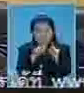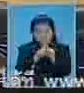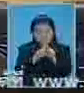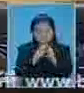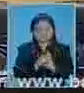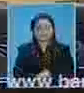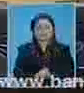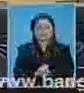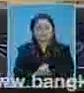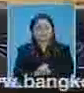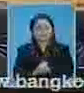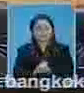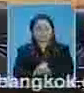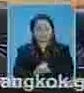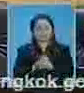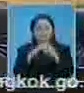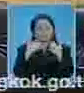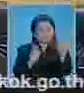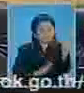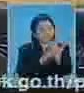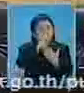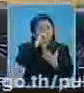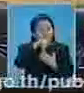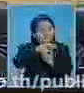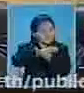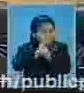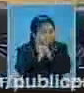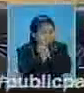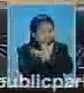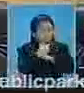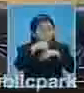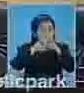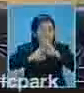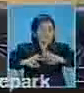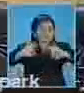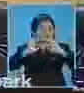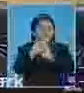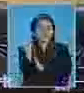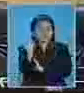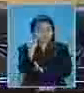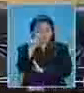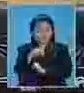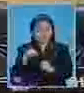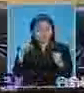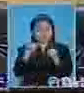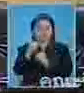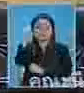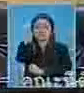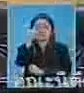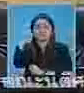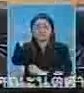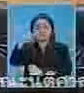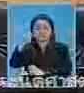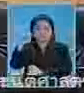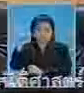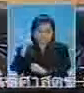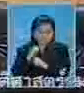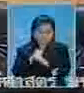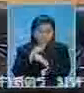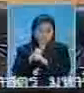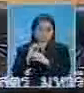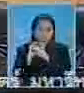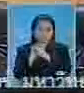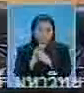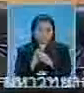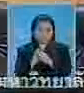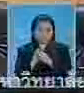แปลงที่มีแนวสำคัญมากที่สุดของประเทศของเรานี่ก็คือความสำคัญของภูมิภาคเอเชียในการ